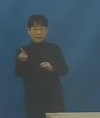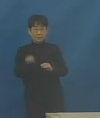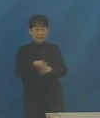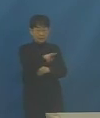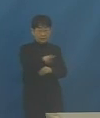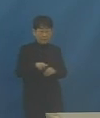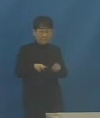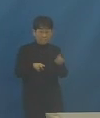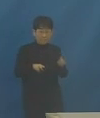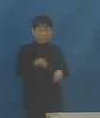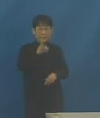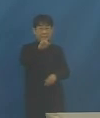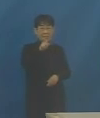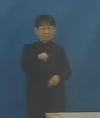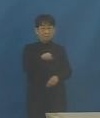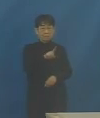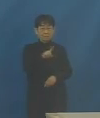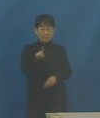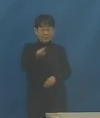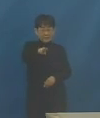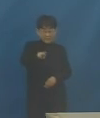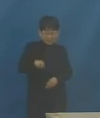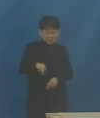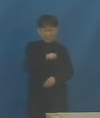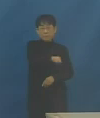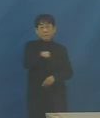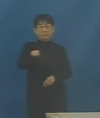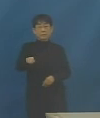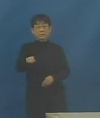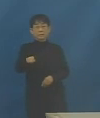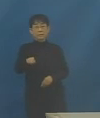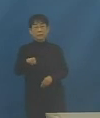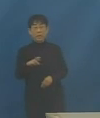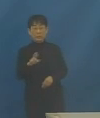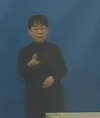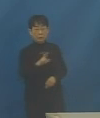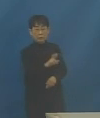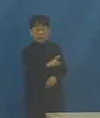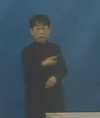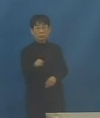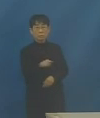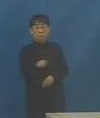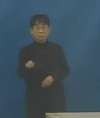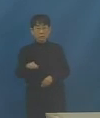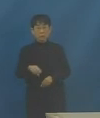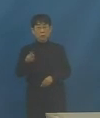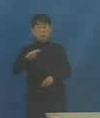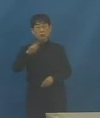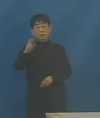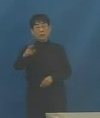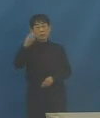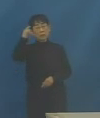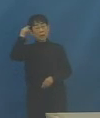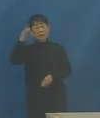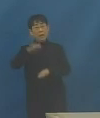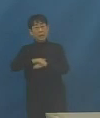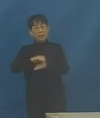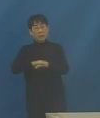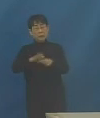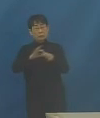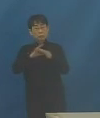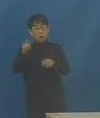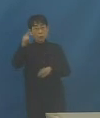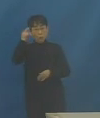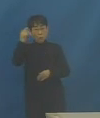ですそういった中でですねあのまあそういったjr の考えについてどう思われるかという点とですね